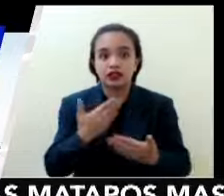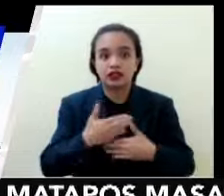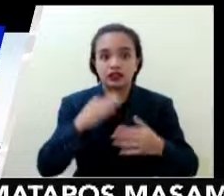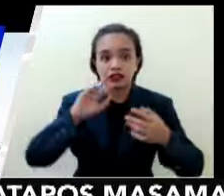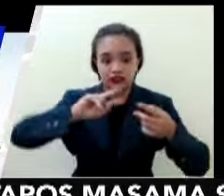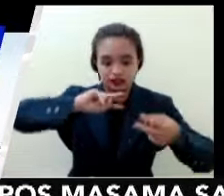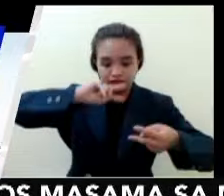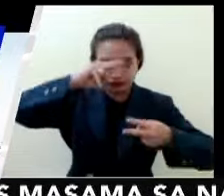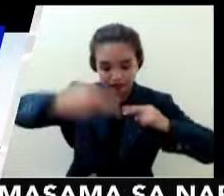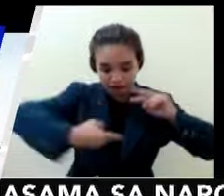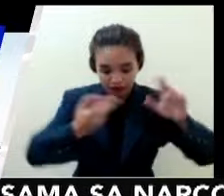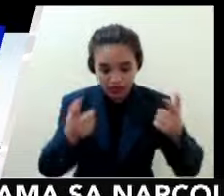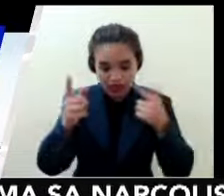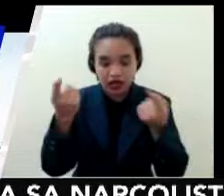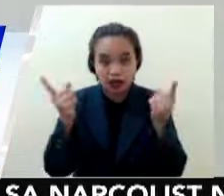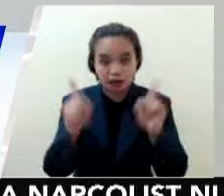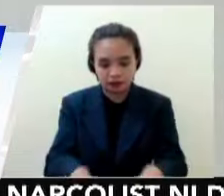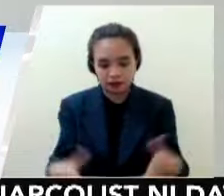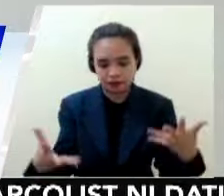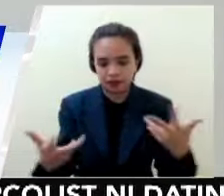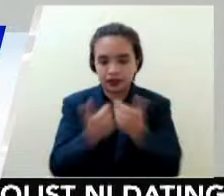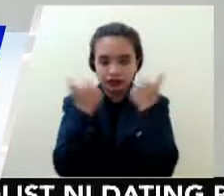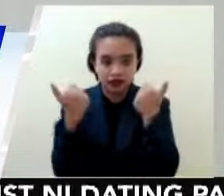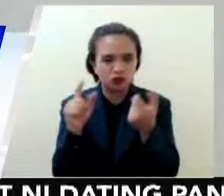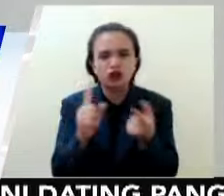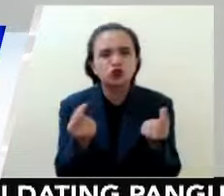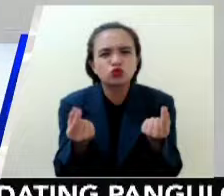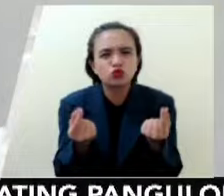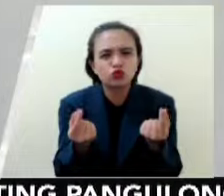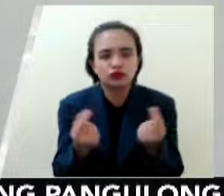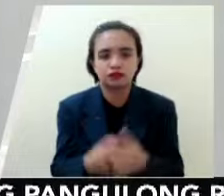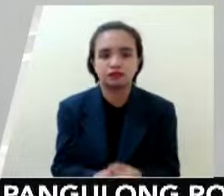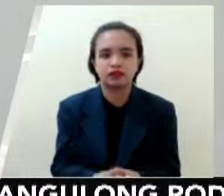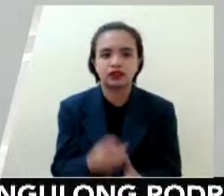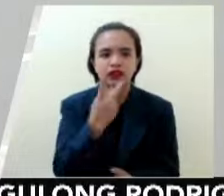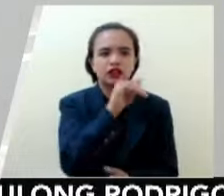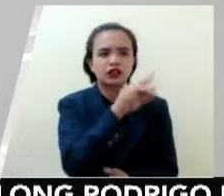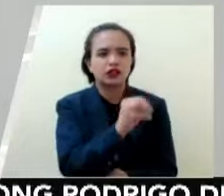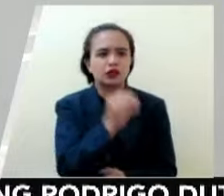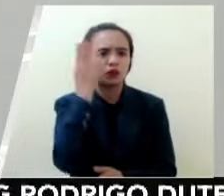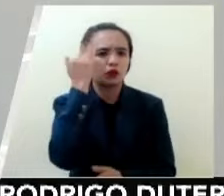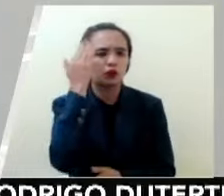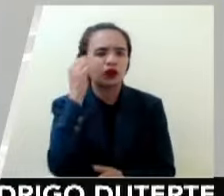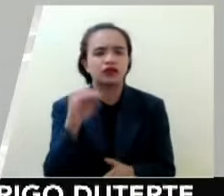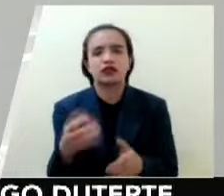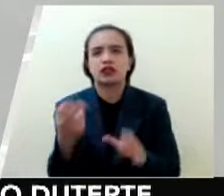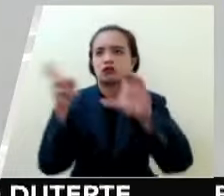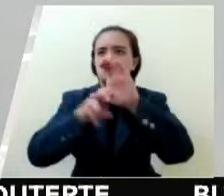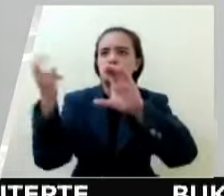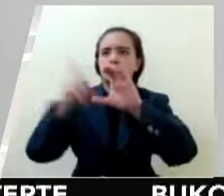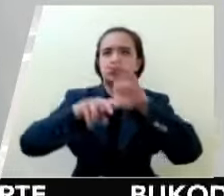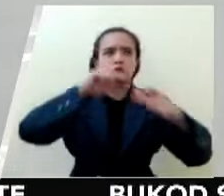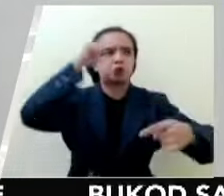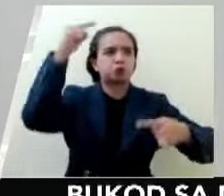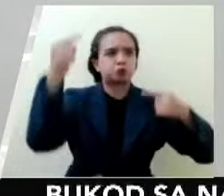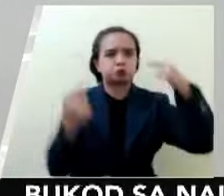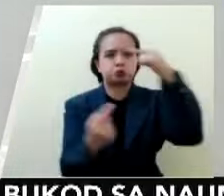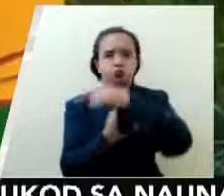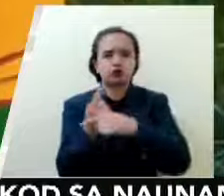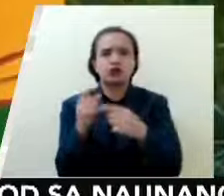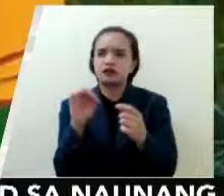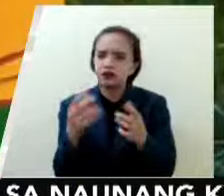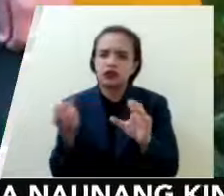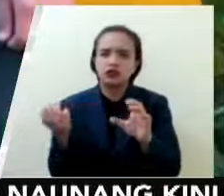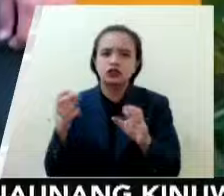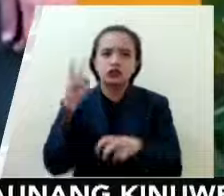disgrasya, ano ba dapat gawin? Kuya Kim, bakit nyo na ba tayo na hilo pag sumasakay sa mga ride sa perya? Kuya Kim, ano na?